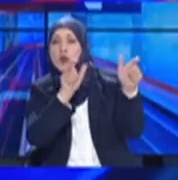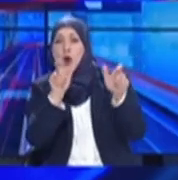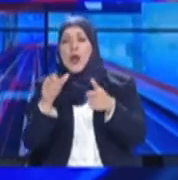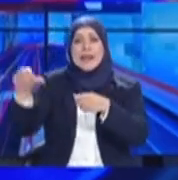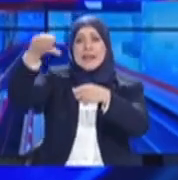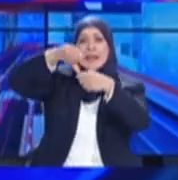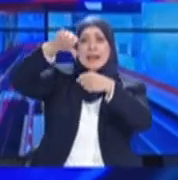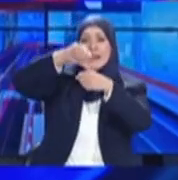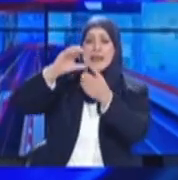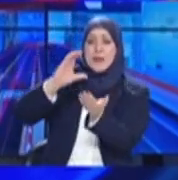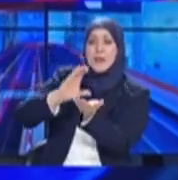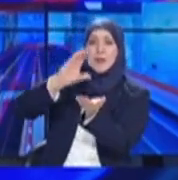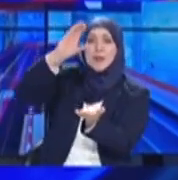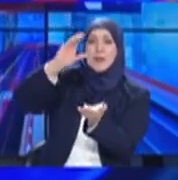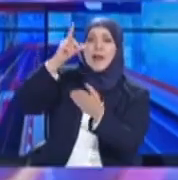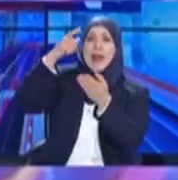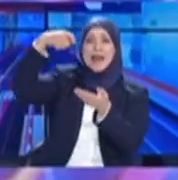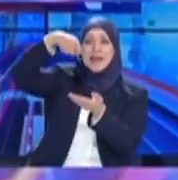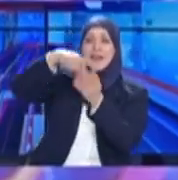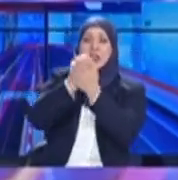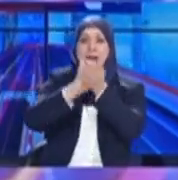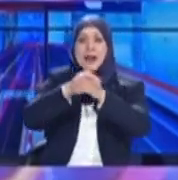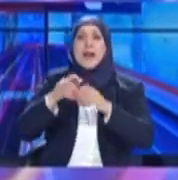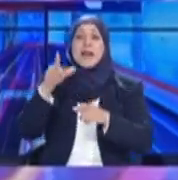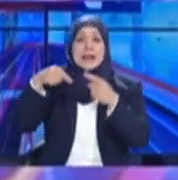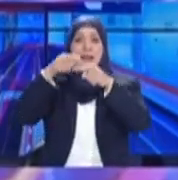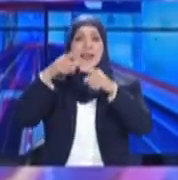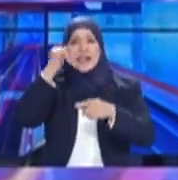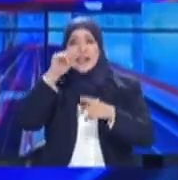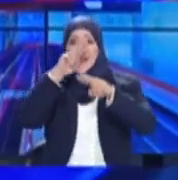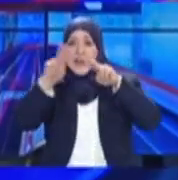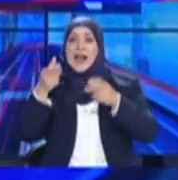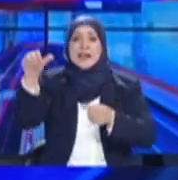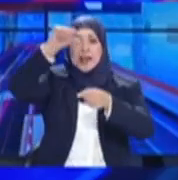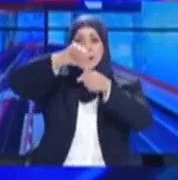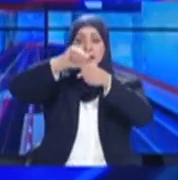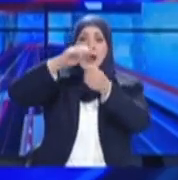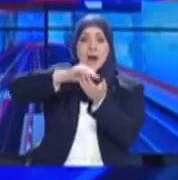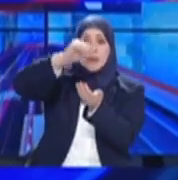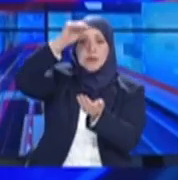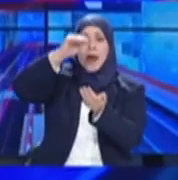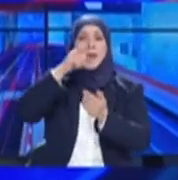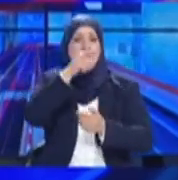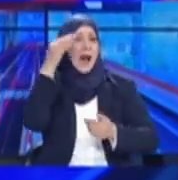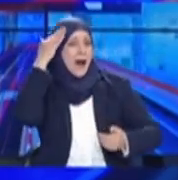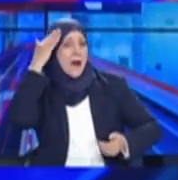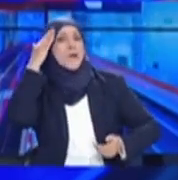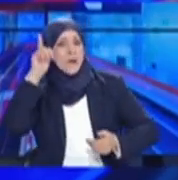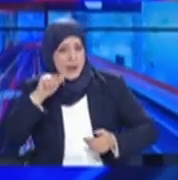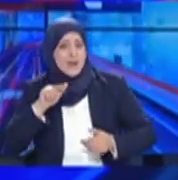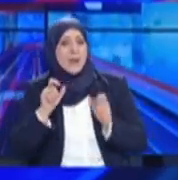تاخذ كيف كيف حتى في وسائل النقل القومي لاننا ويعين من انه العدوى اذا كان